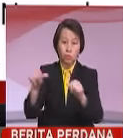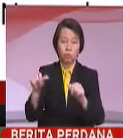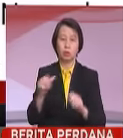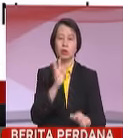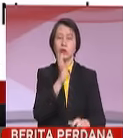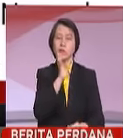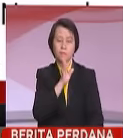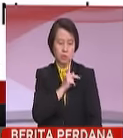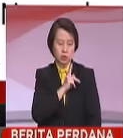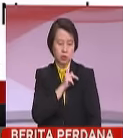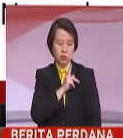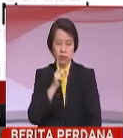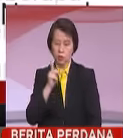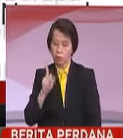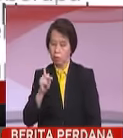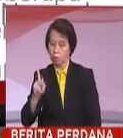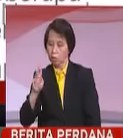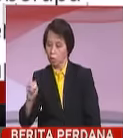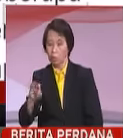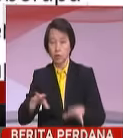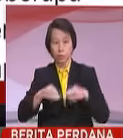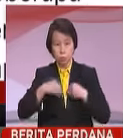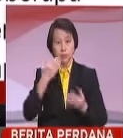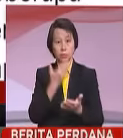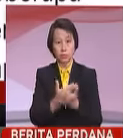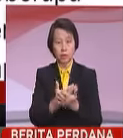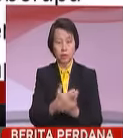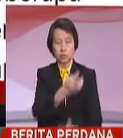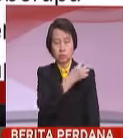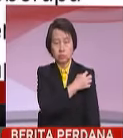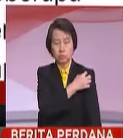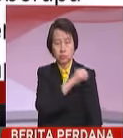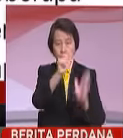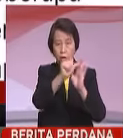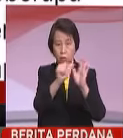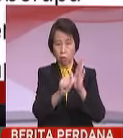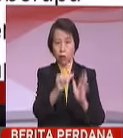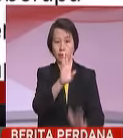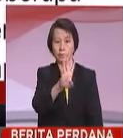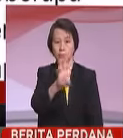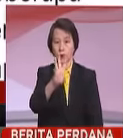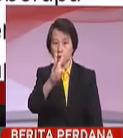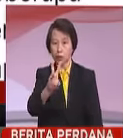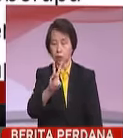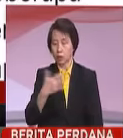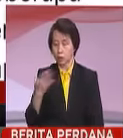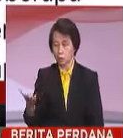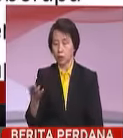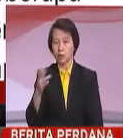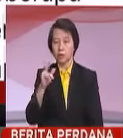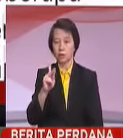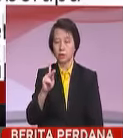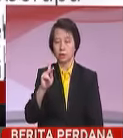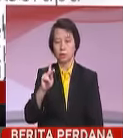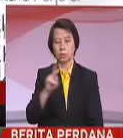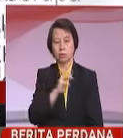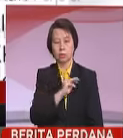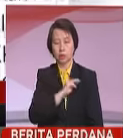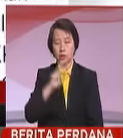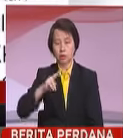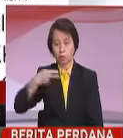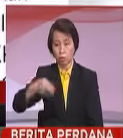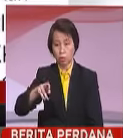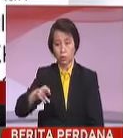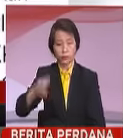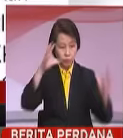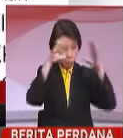lagi, Kementerian Kesihatan KKM menyambut baik tindakan penguatkuasaan Akta 446 oleh Kementerian Sumber Manusia ke atas pihak majikan